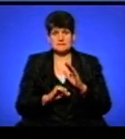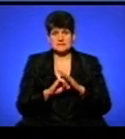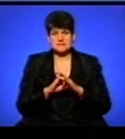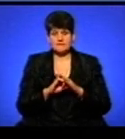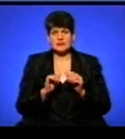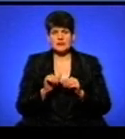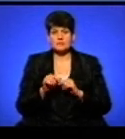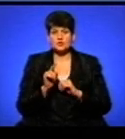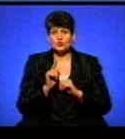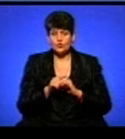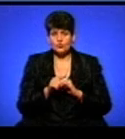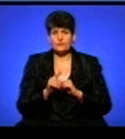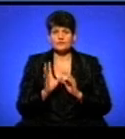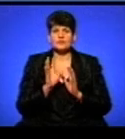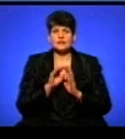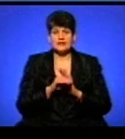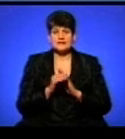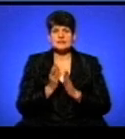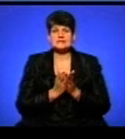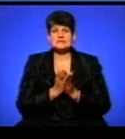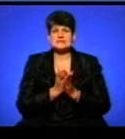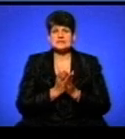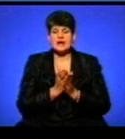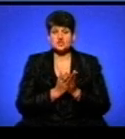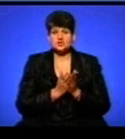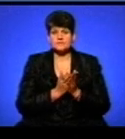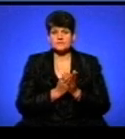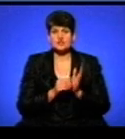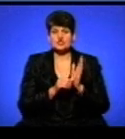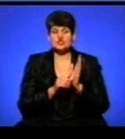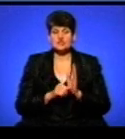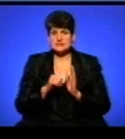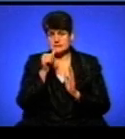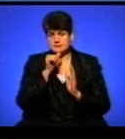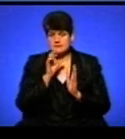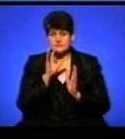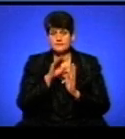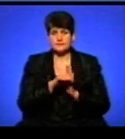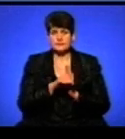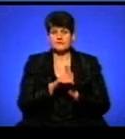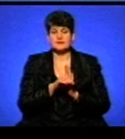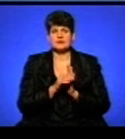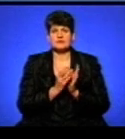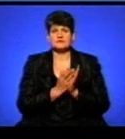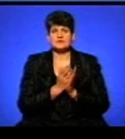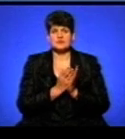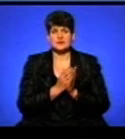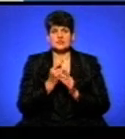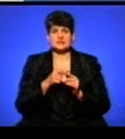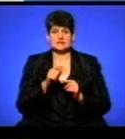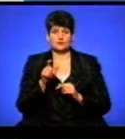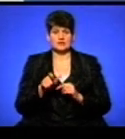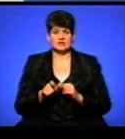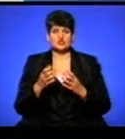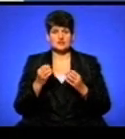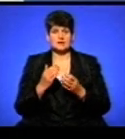крім того, зарахується стаж, страховий стаж, тобто 6 місяців зарахується до страхового стажу цієї людини. І